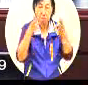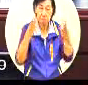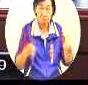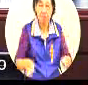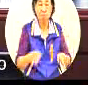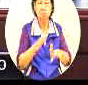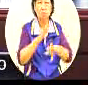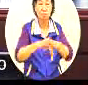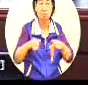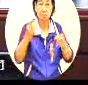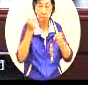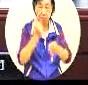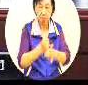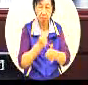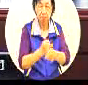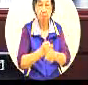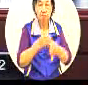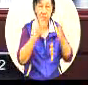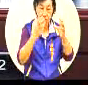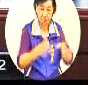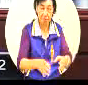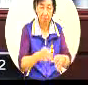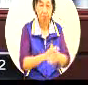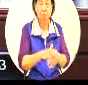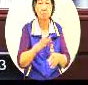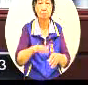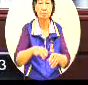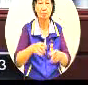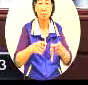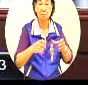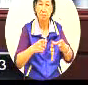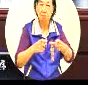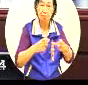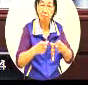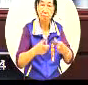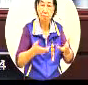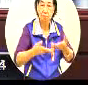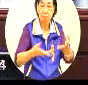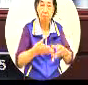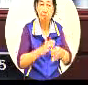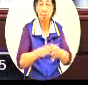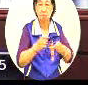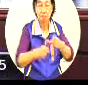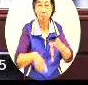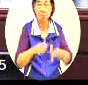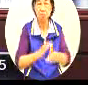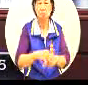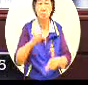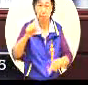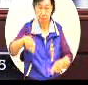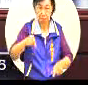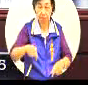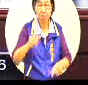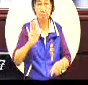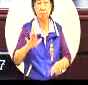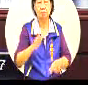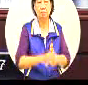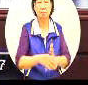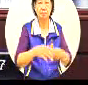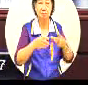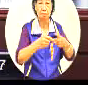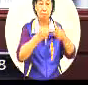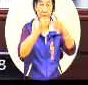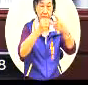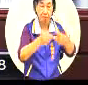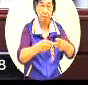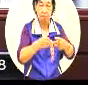部分港务公司也完全同意啊。第二个部，另外一个部分，我一直跟陈议员一样非常